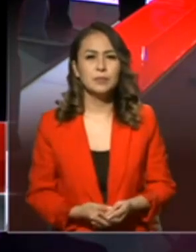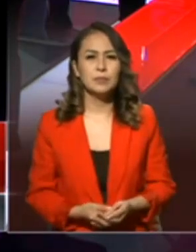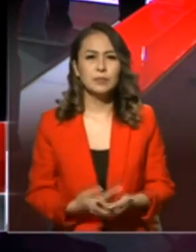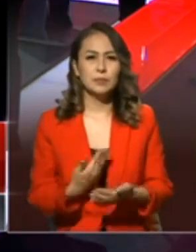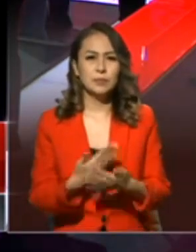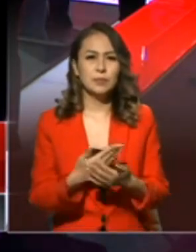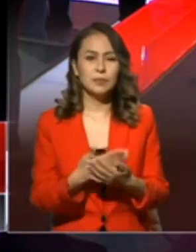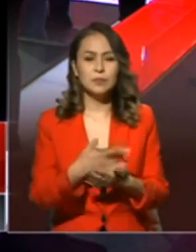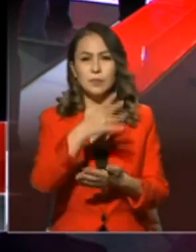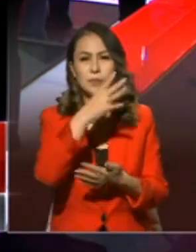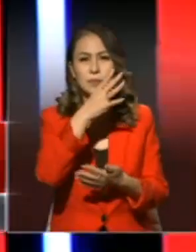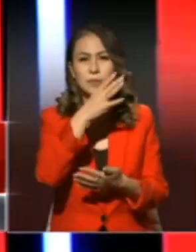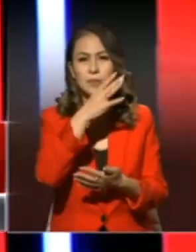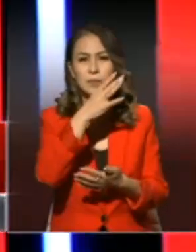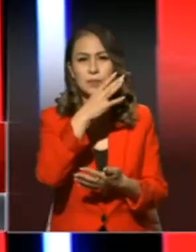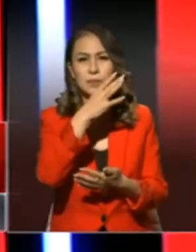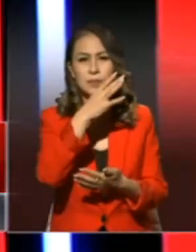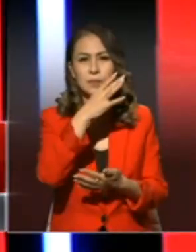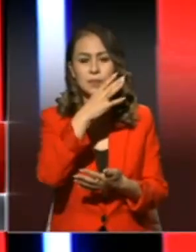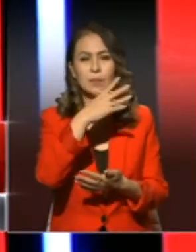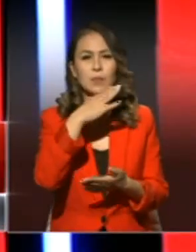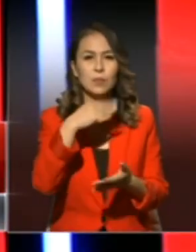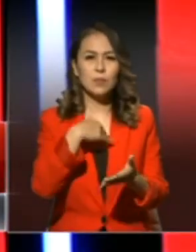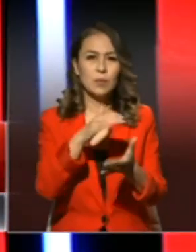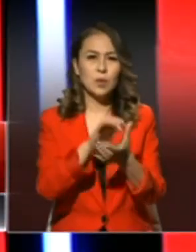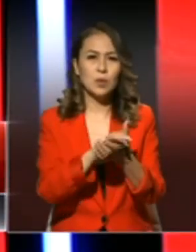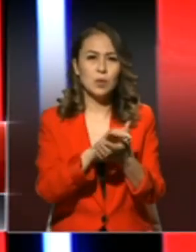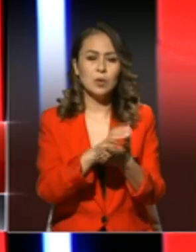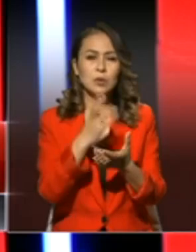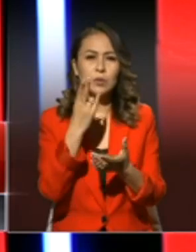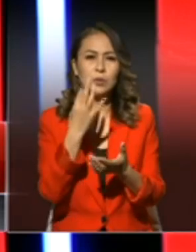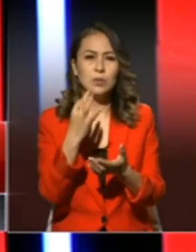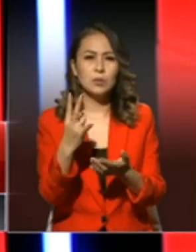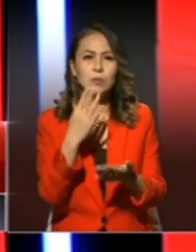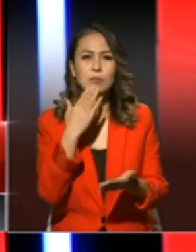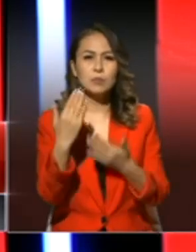Бірталай жүрді, даже мен кейбір таныстарым соңға барып сұрап жүрді.